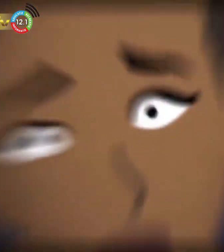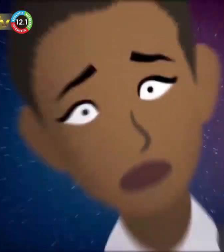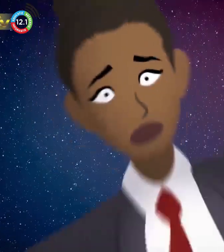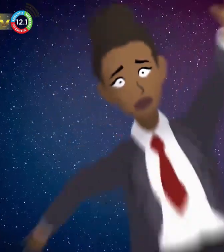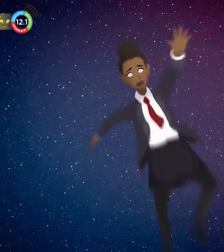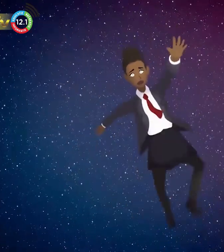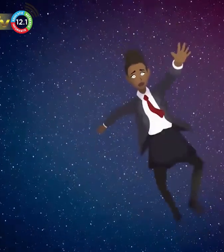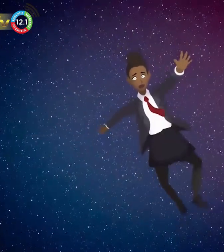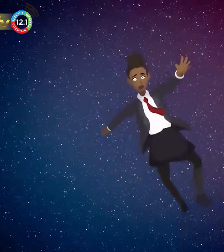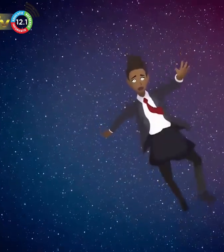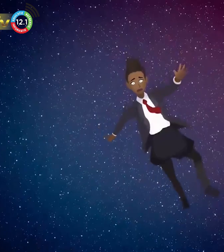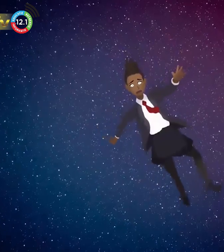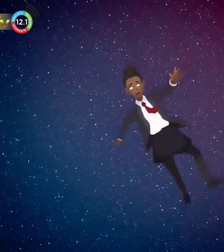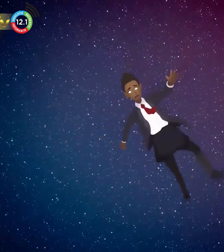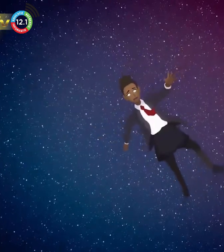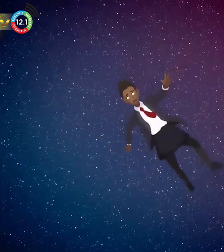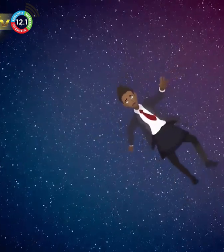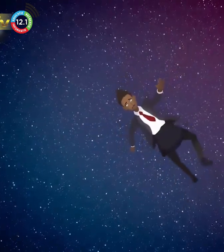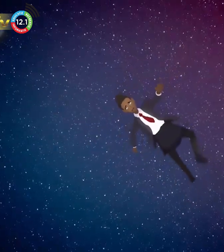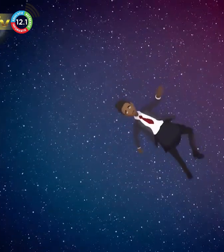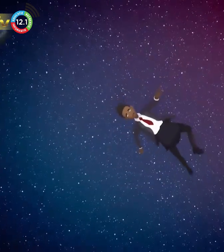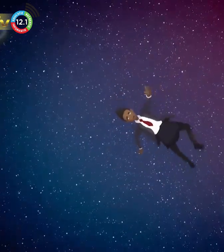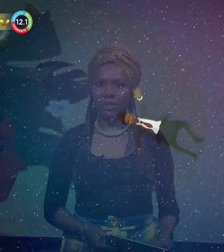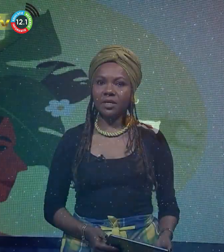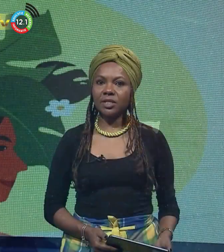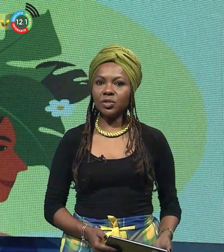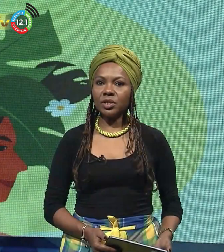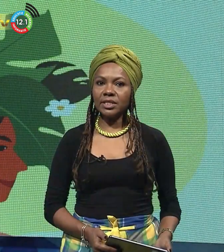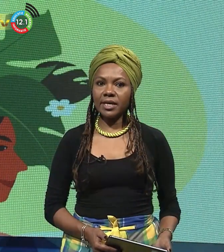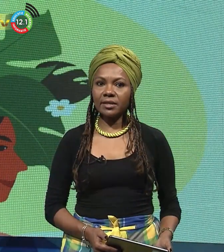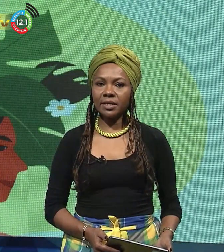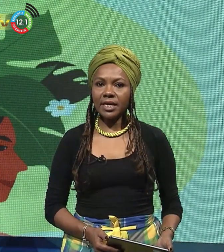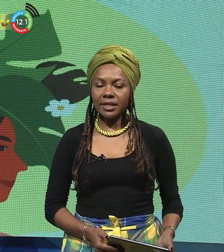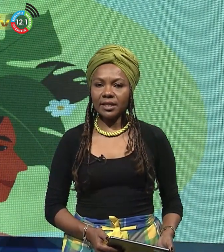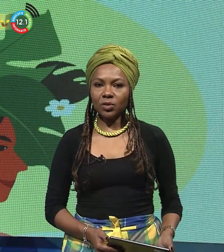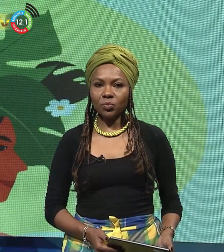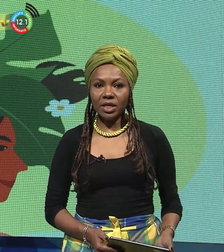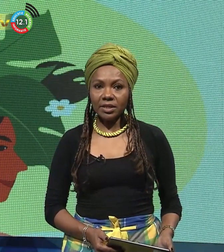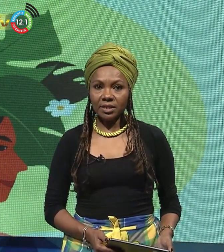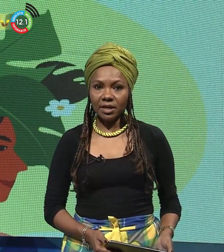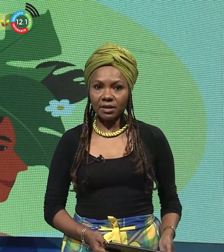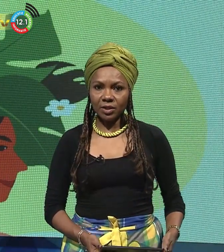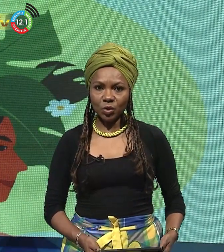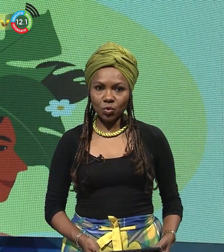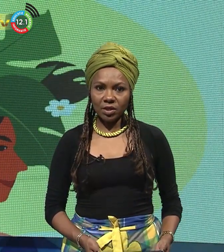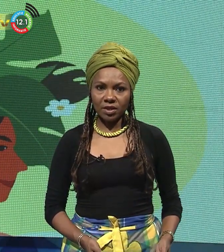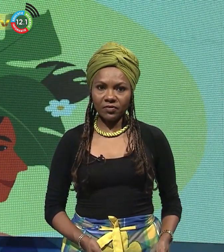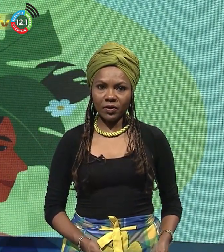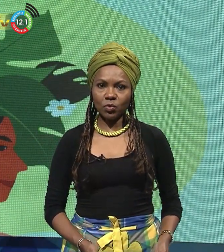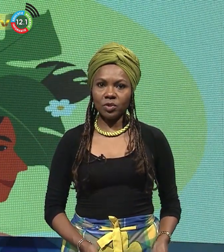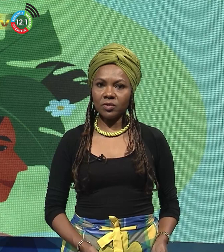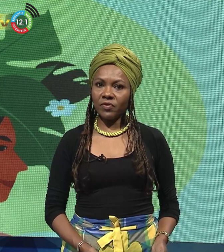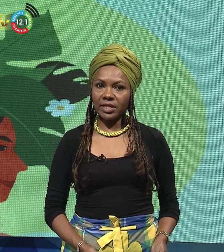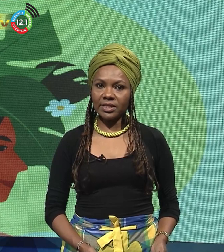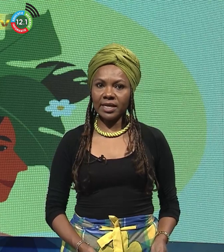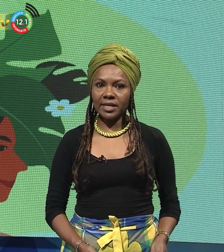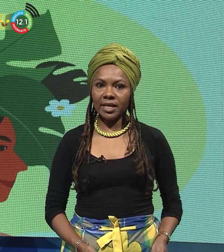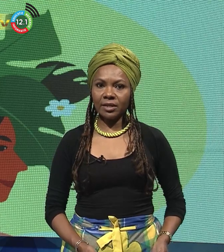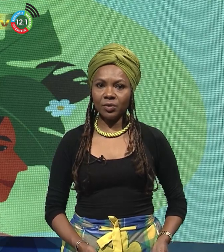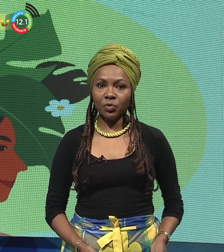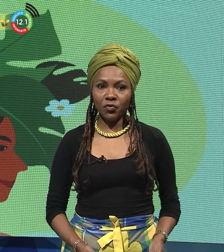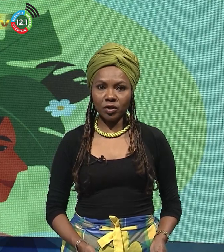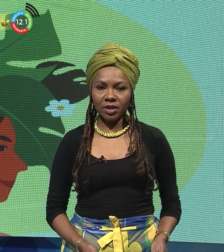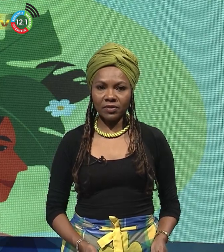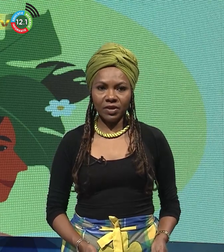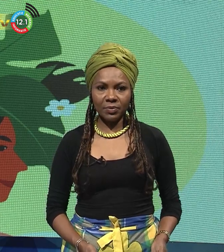wordt herdacht. First Lady van Suriname, Melissa Santokki-Sinashiri, zegt dat op deze dag het koesteren van ons welzijn